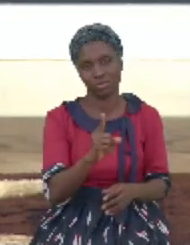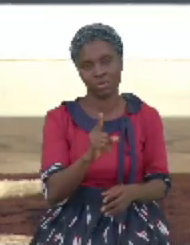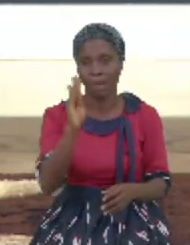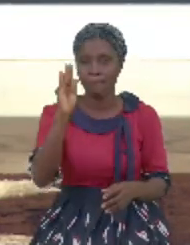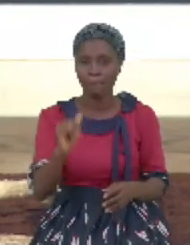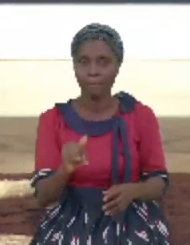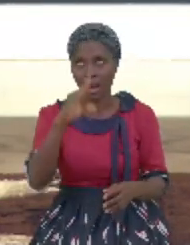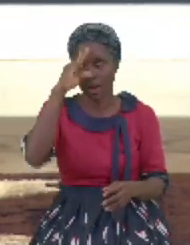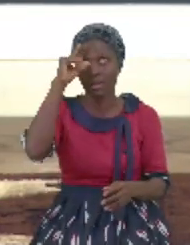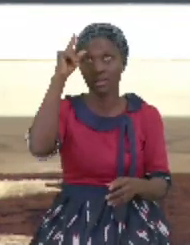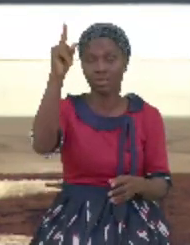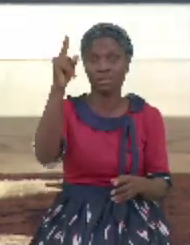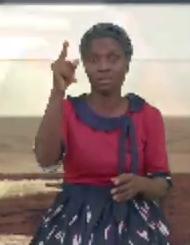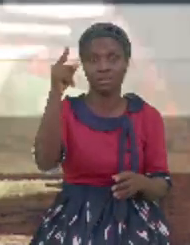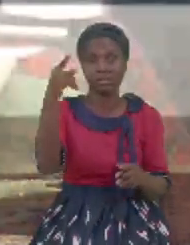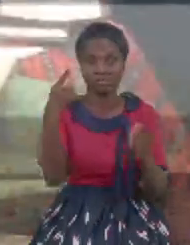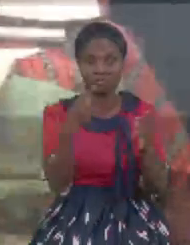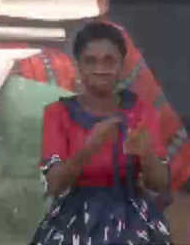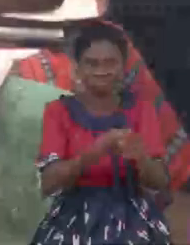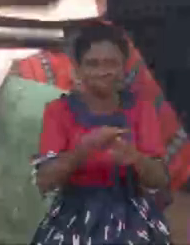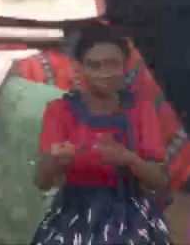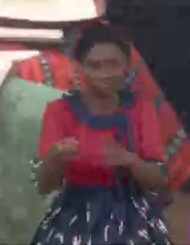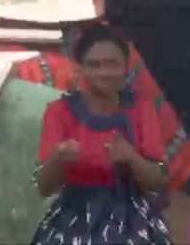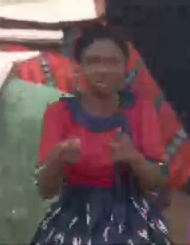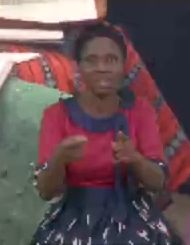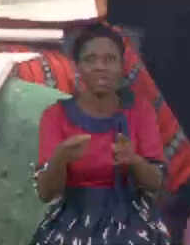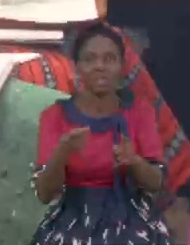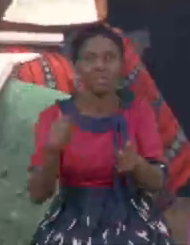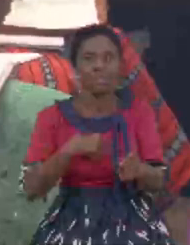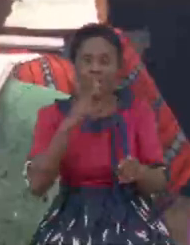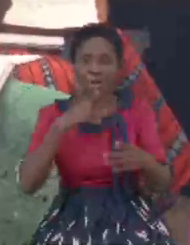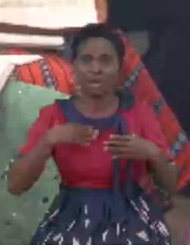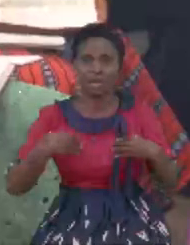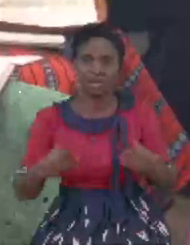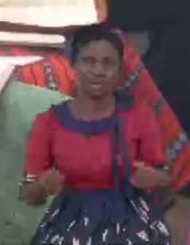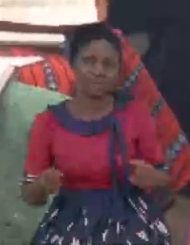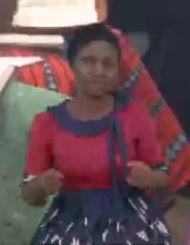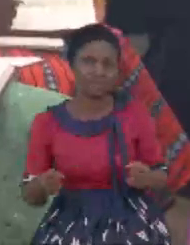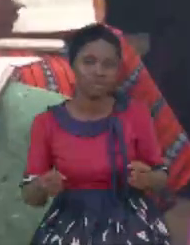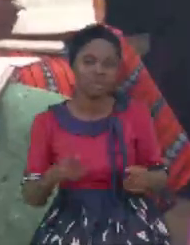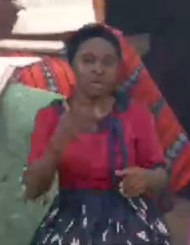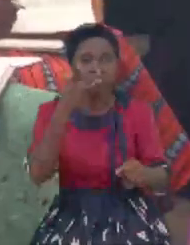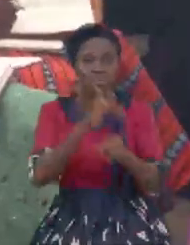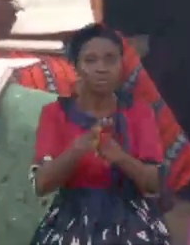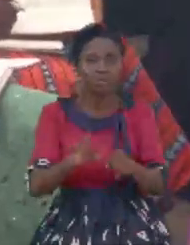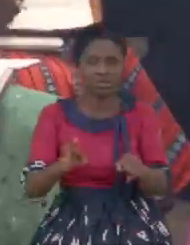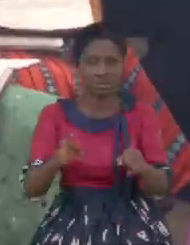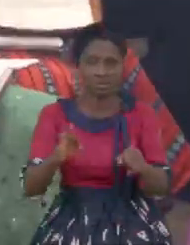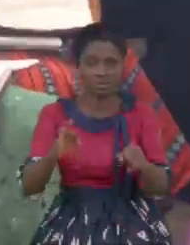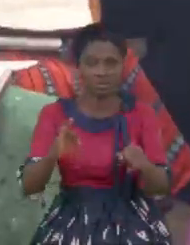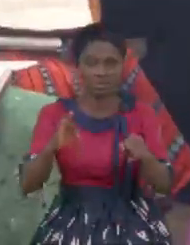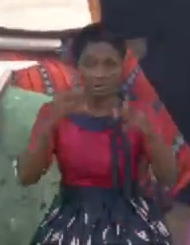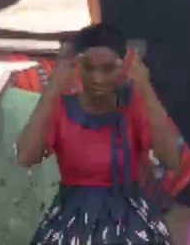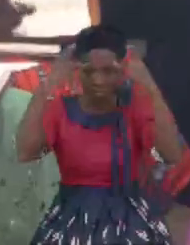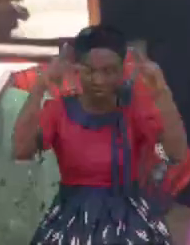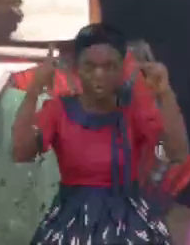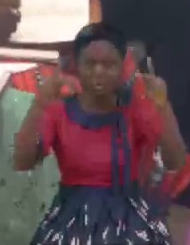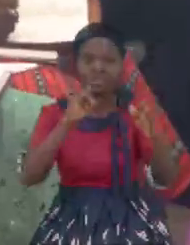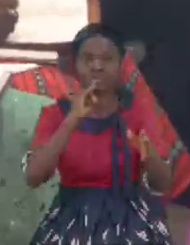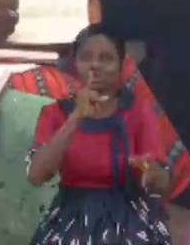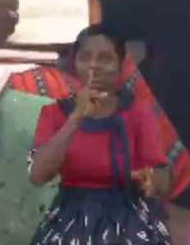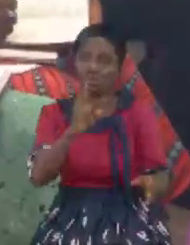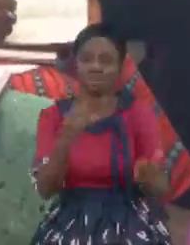par ses meurtrissures, dites-le-moi, que nous sommes guéris. Et la promesse de la prospérité est assurée ce jour. Parce